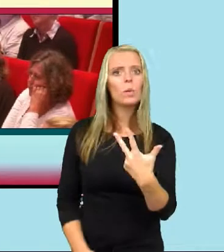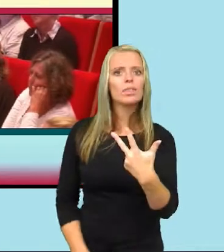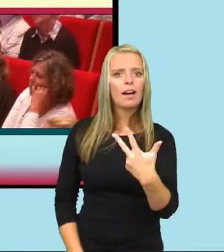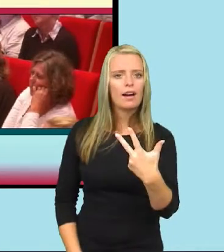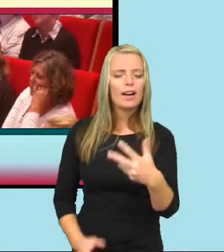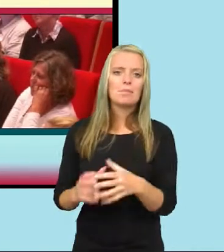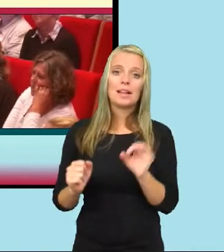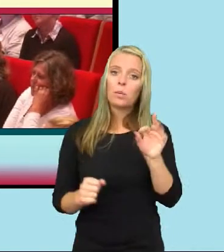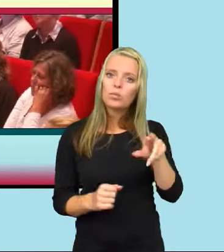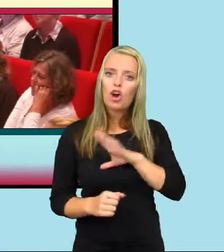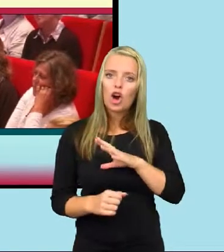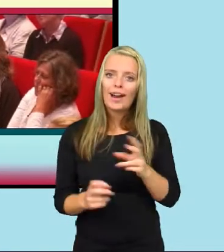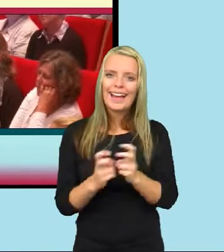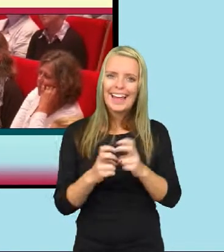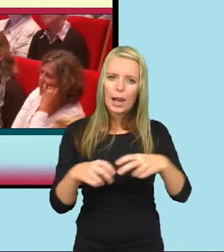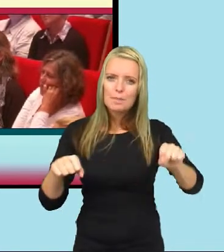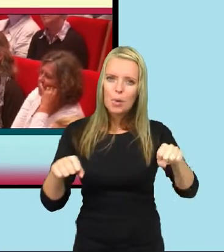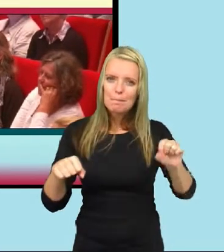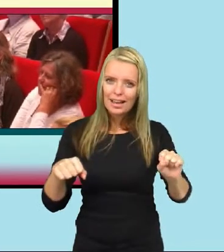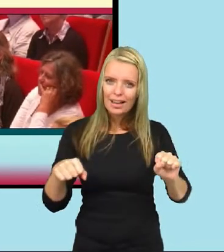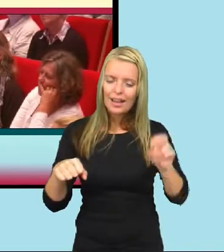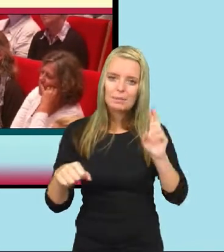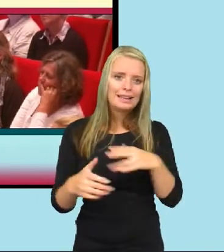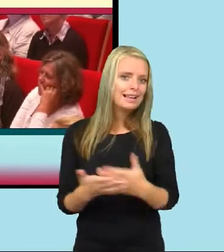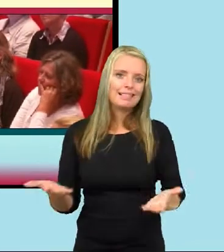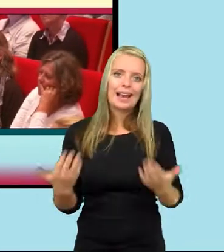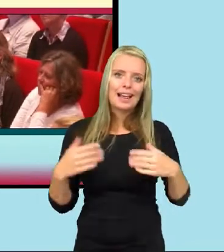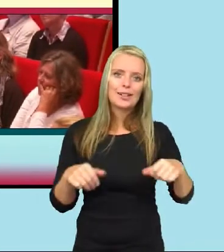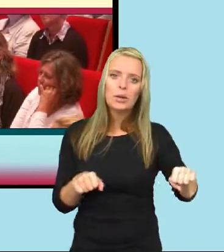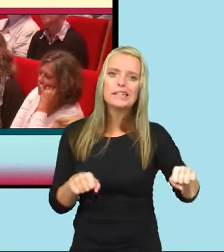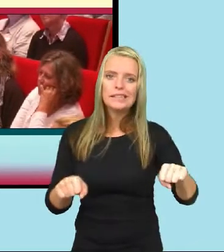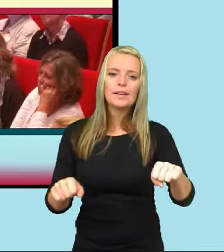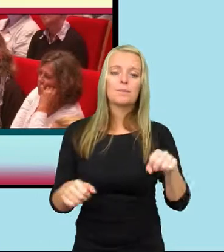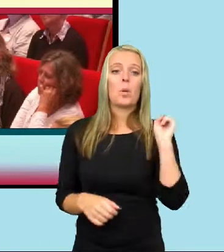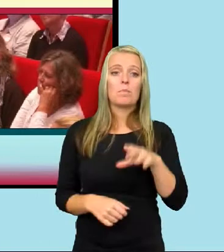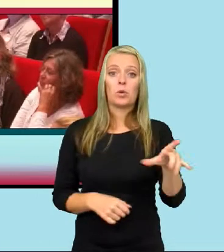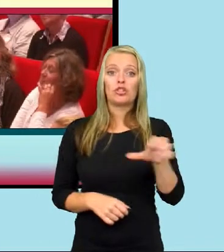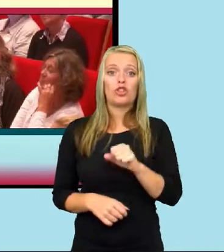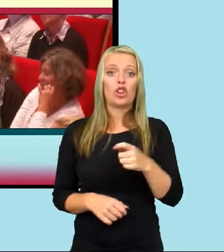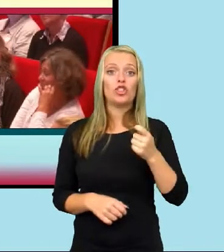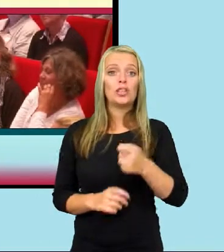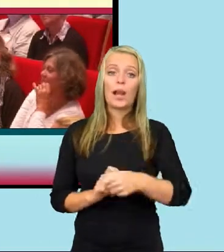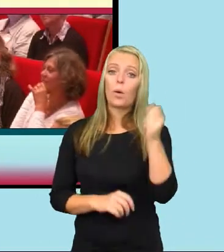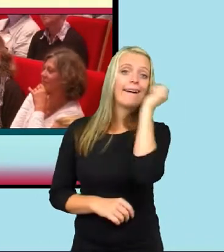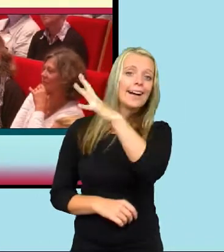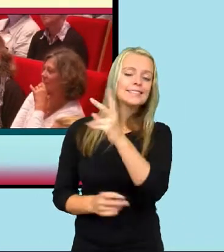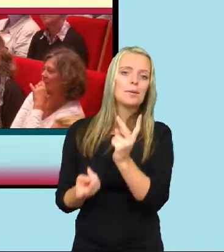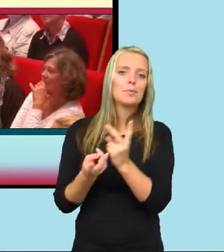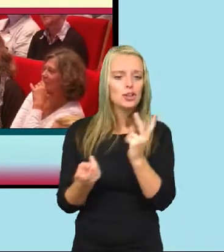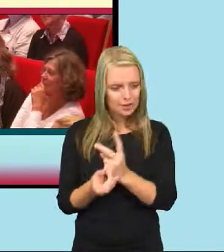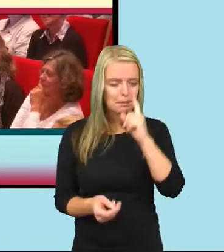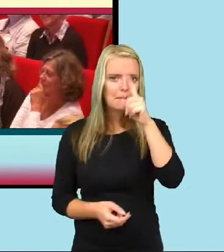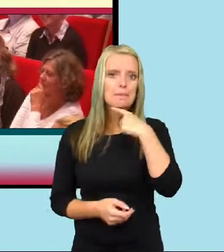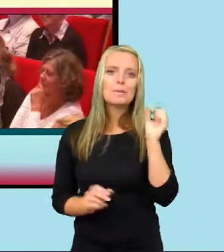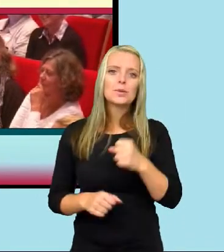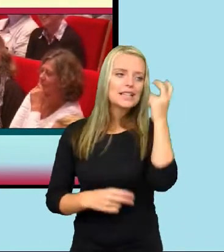en elmoppe då som inte är helt lätt att liksom bara putta på. Och tar hon nyckeln och slänger iväg den, så får pappa springa och leta efter den